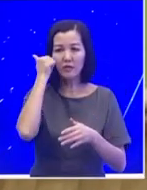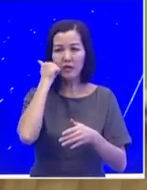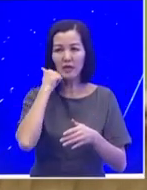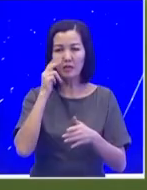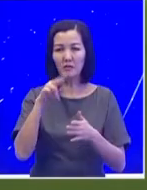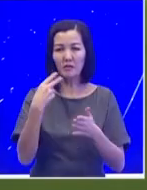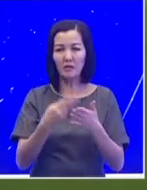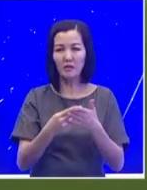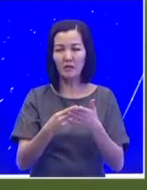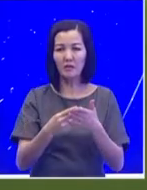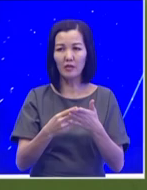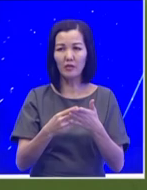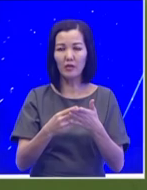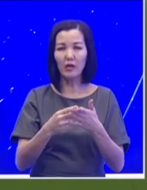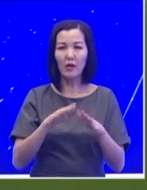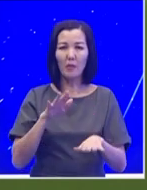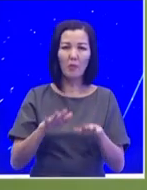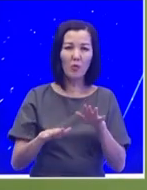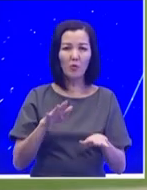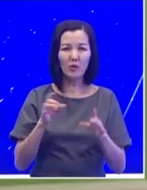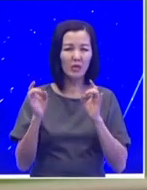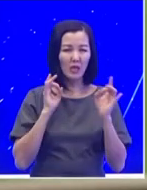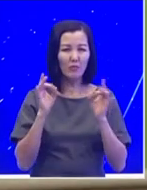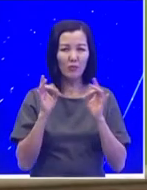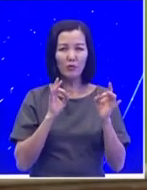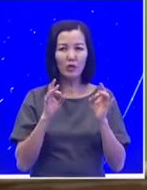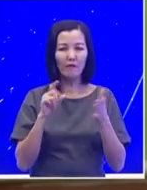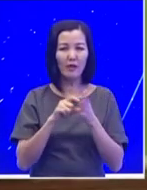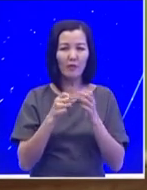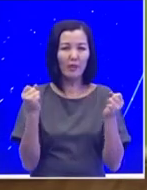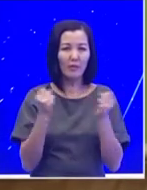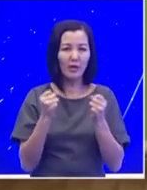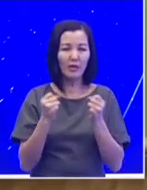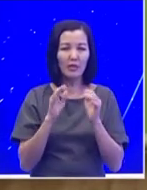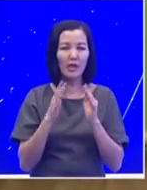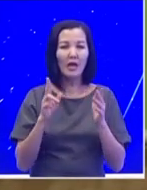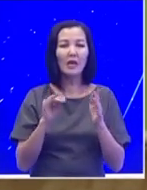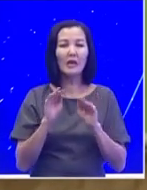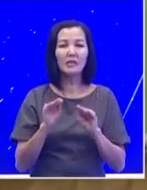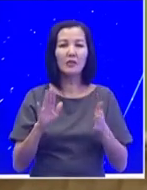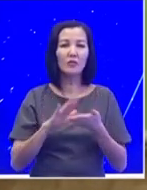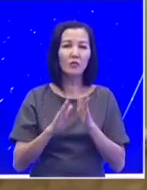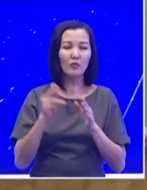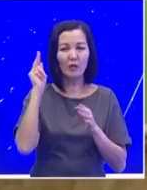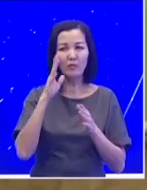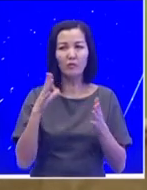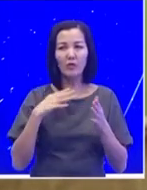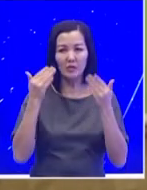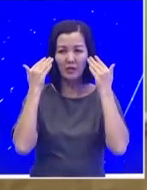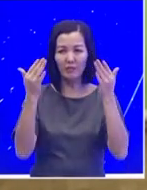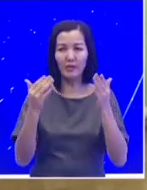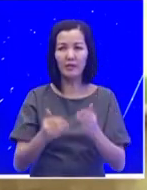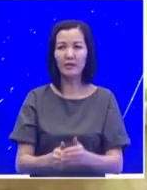покрылись трещинами, пол скрипучий. В кабинетах прохладно. И как дети обучаются в таких условиях,